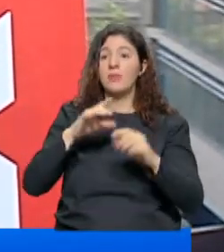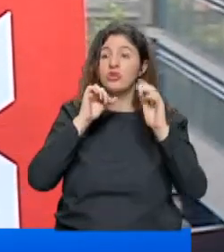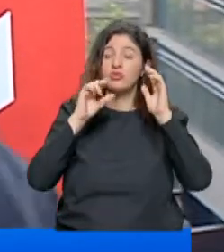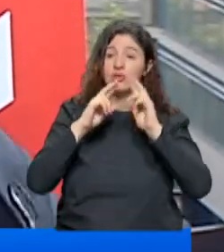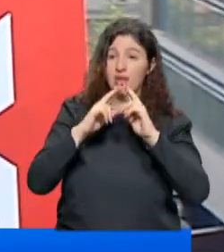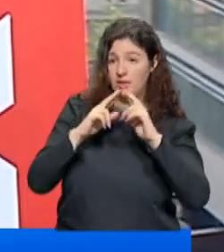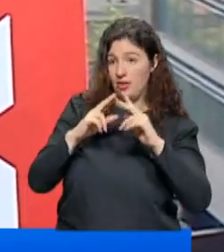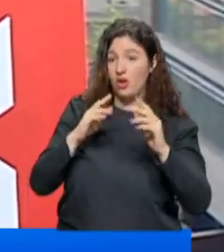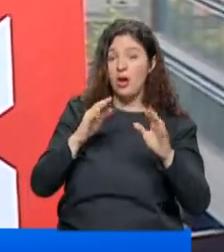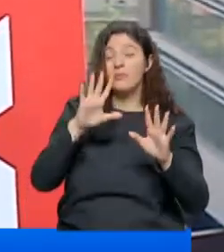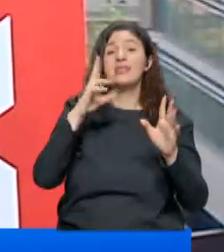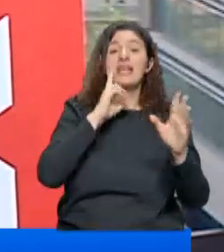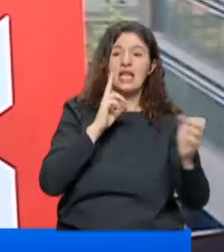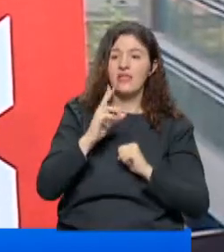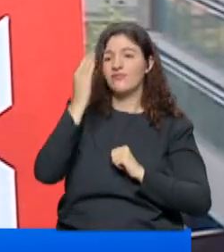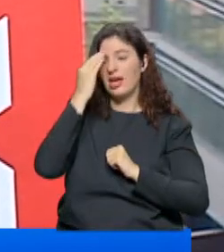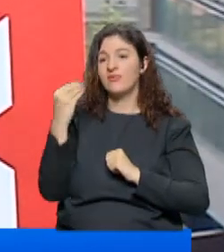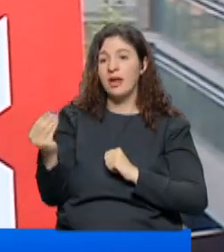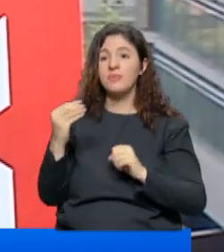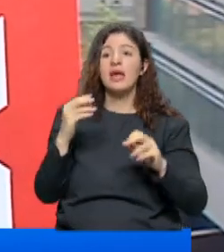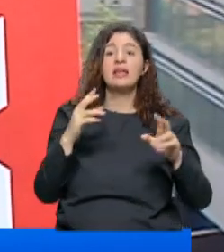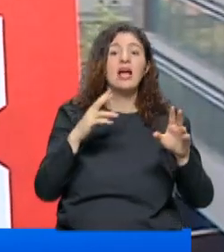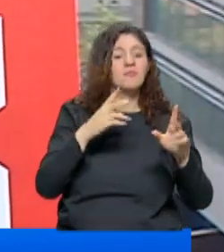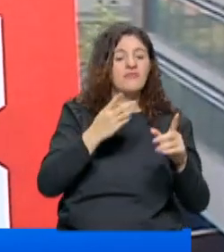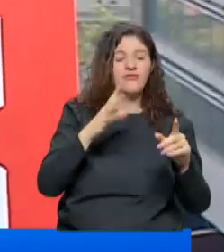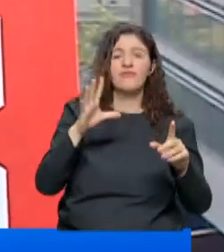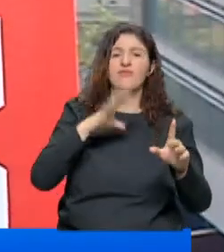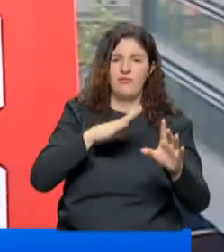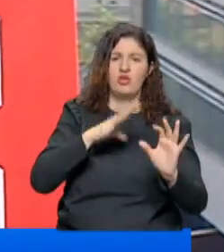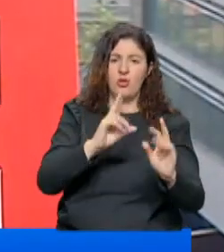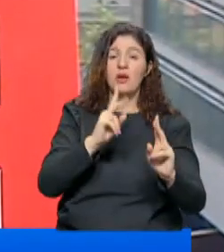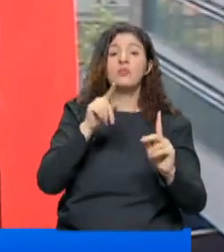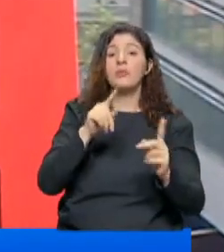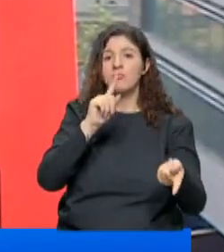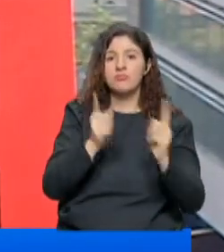yerinde yoksuldan alıp zengine verme, zenginin zenginliğini muhafaza